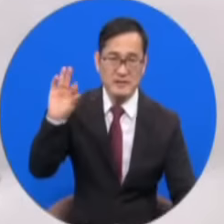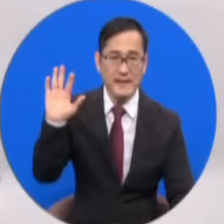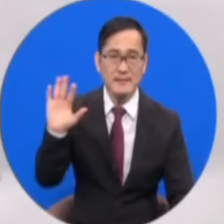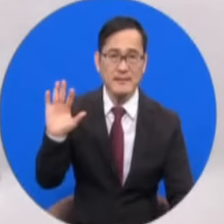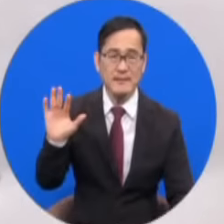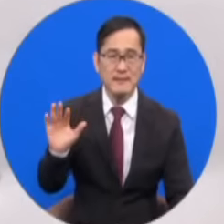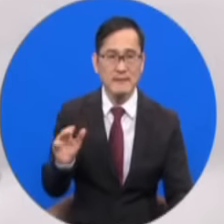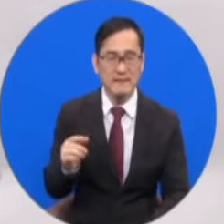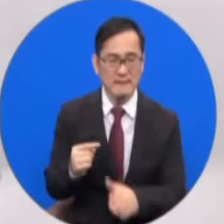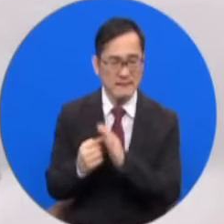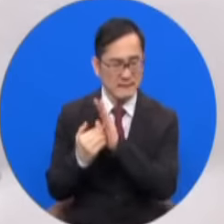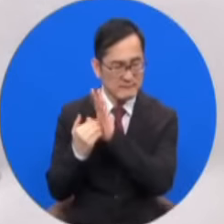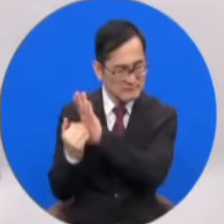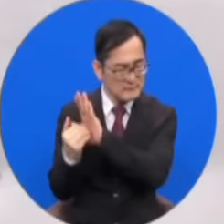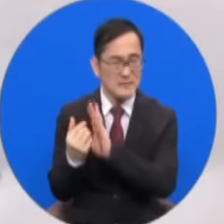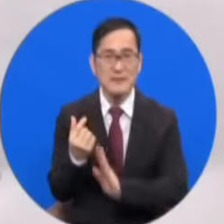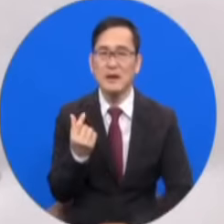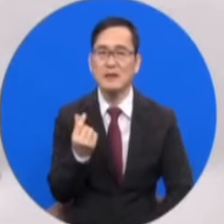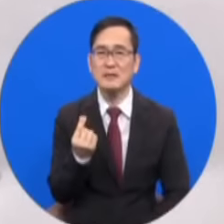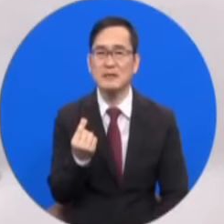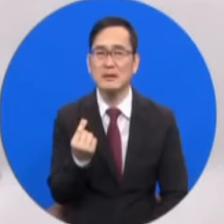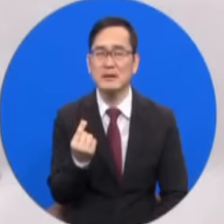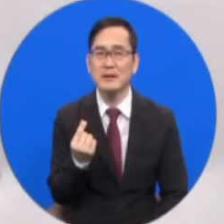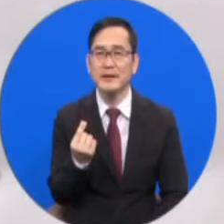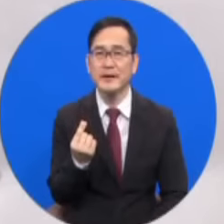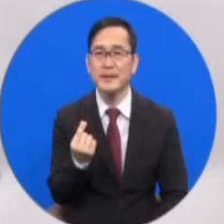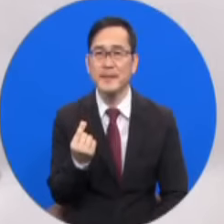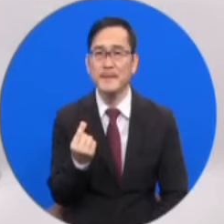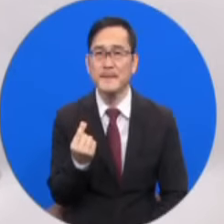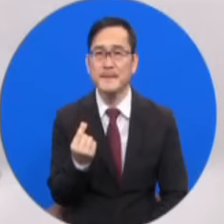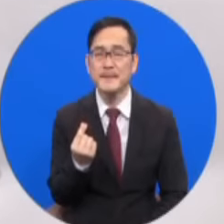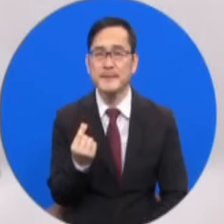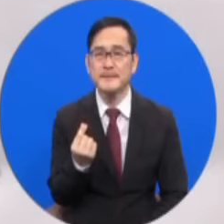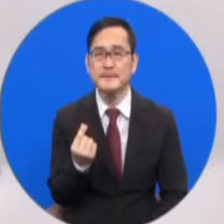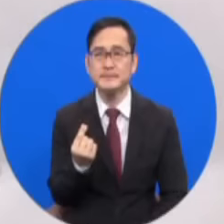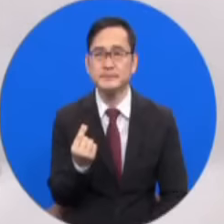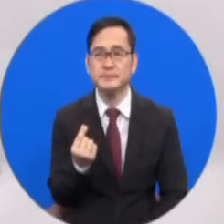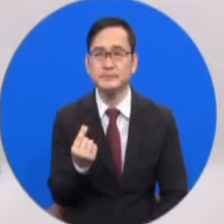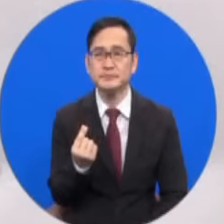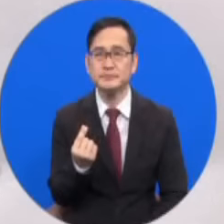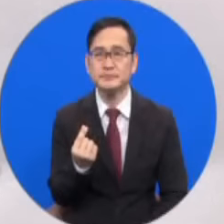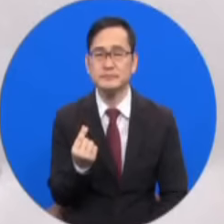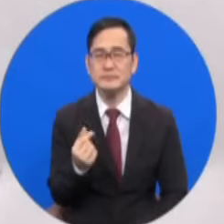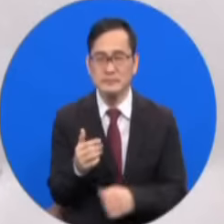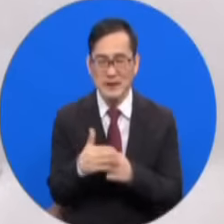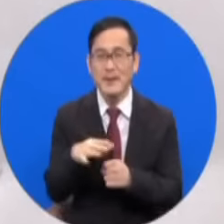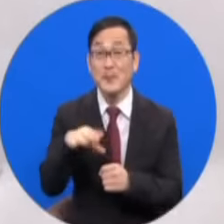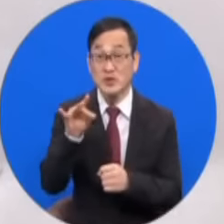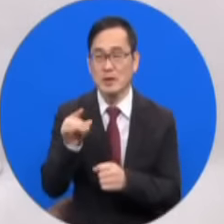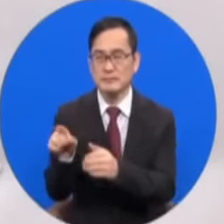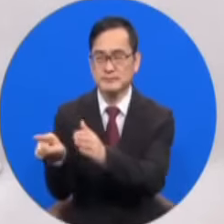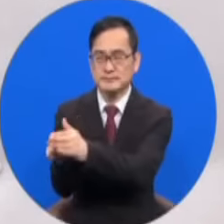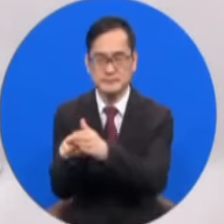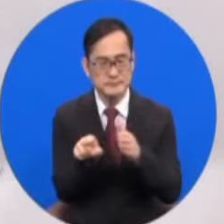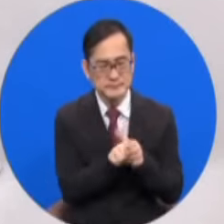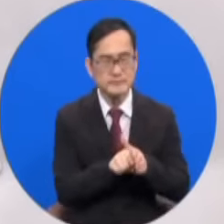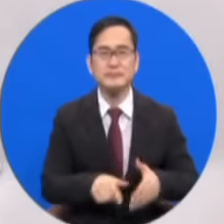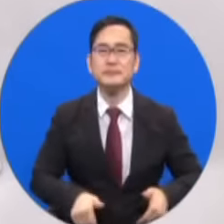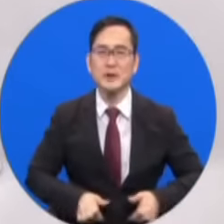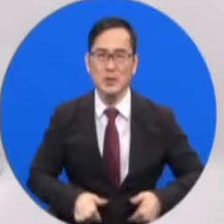정말 이제 그렇게 생각 하고 향후에는 어떤 의견도 수용할 수 있다는 신뢰 회복이 되어야